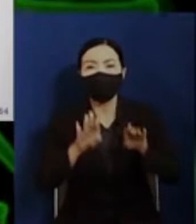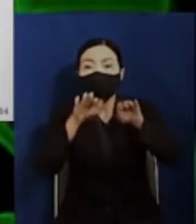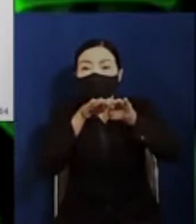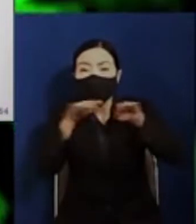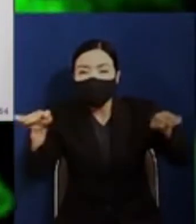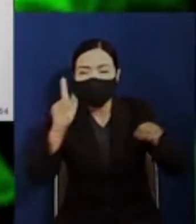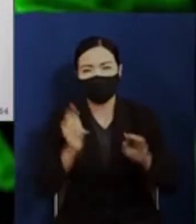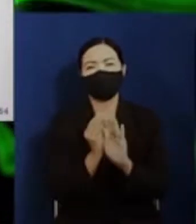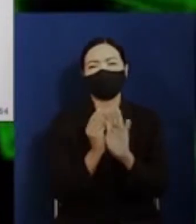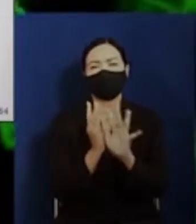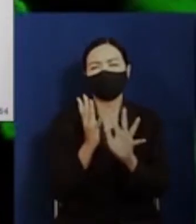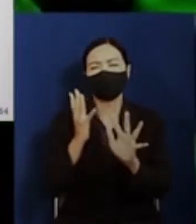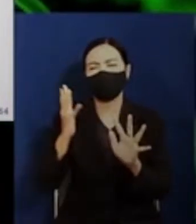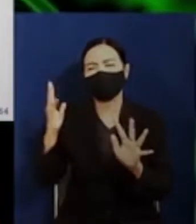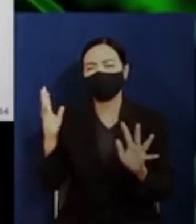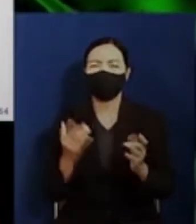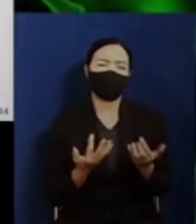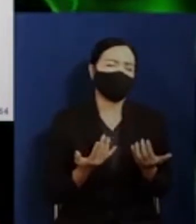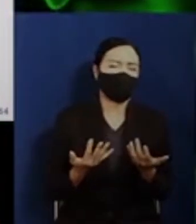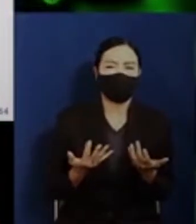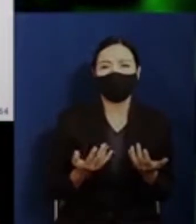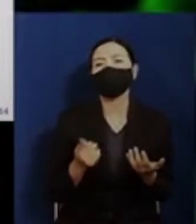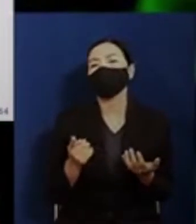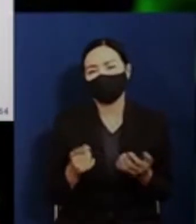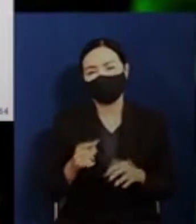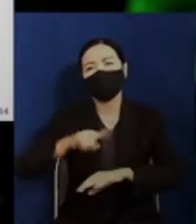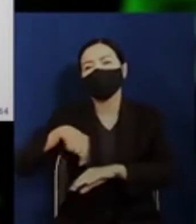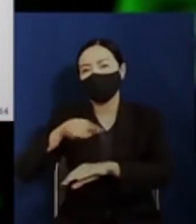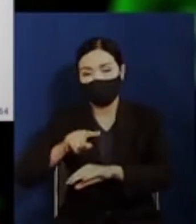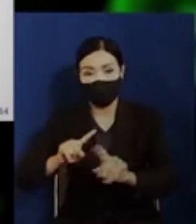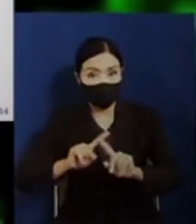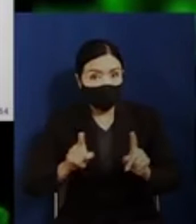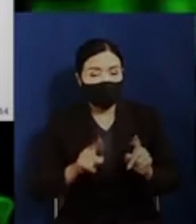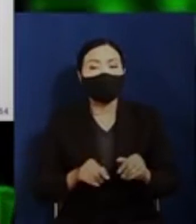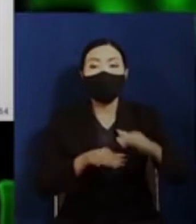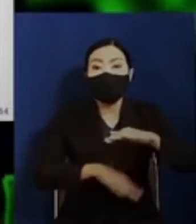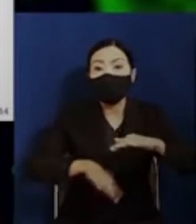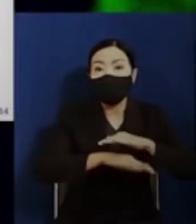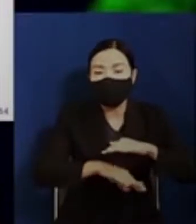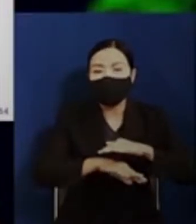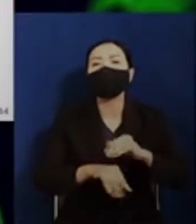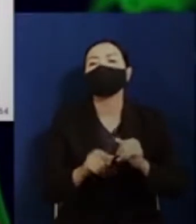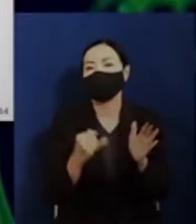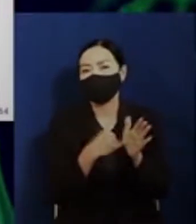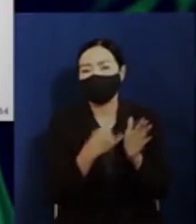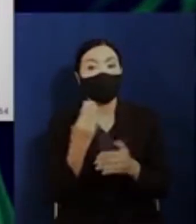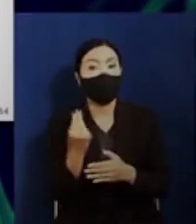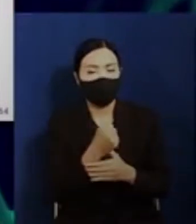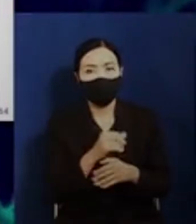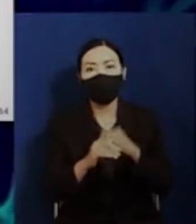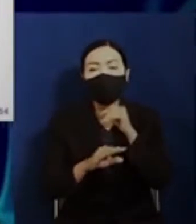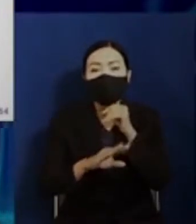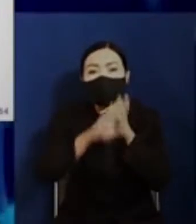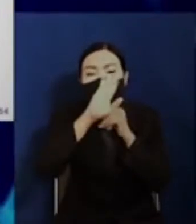การเข้าถึงยากลำบากเนี่ยนะครับชุดตรวจนี้ก็จะช่วยคัดกรองได้ในเบื้องต้นนะครับก็คือถ้าคนที่มีอาการ